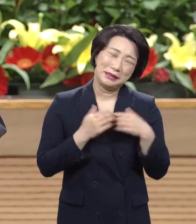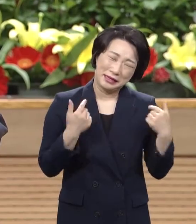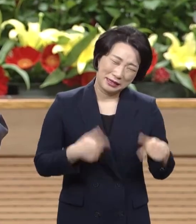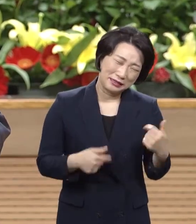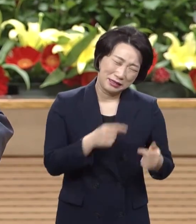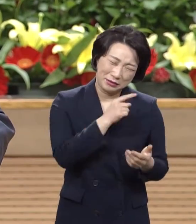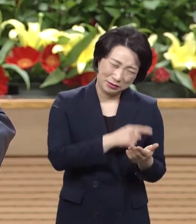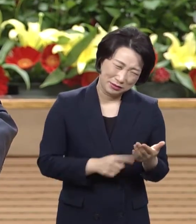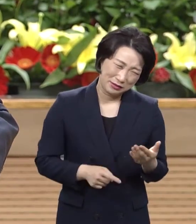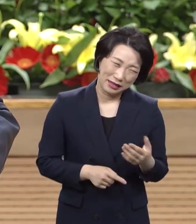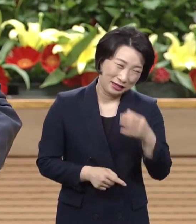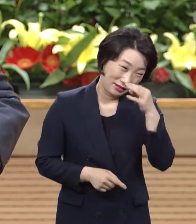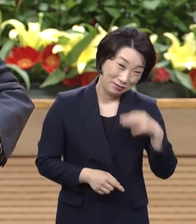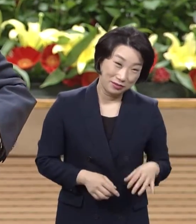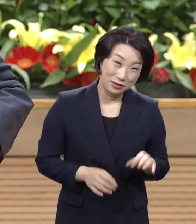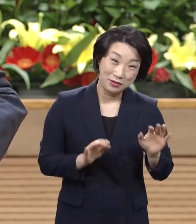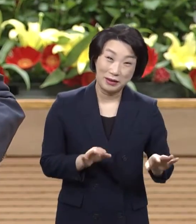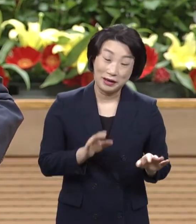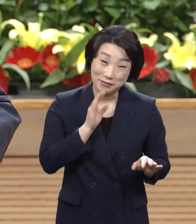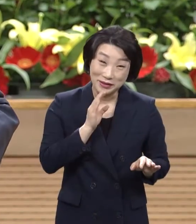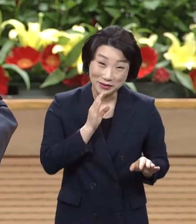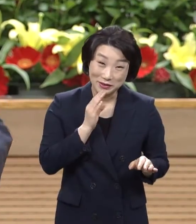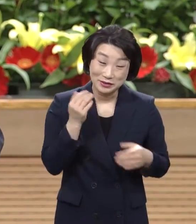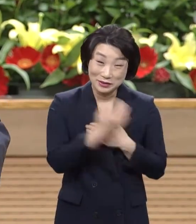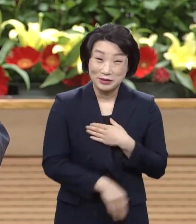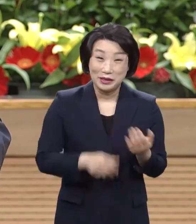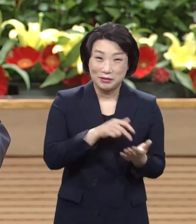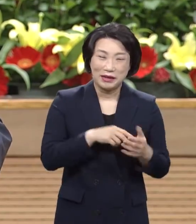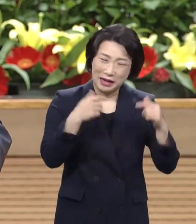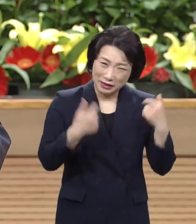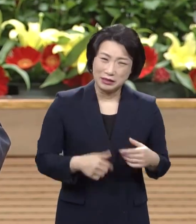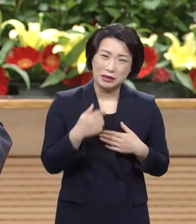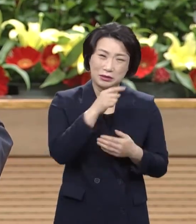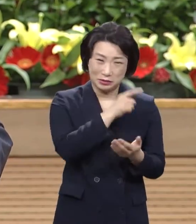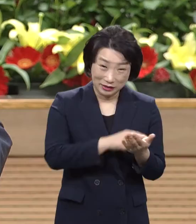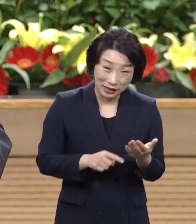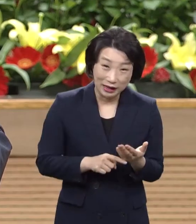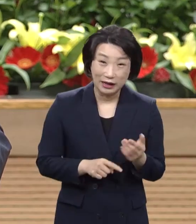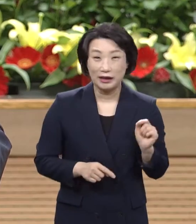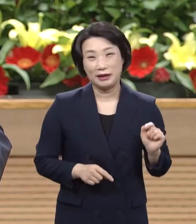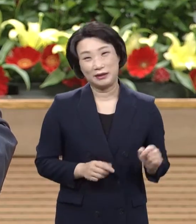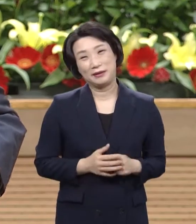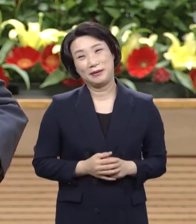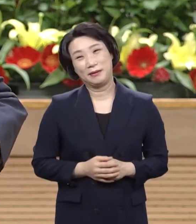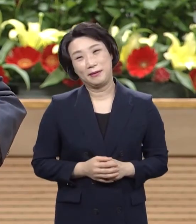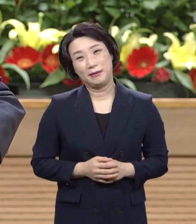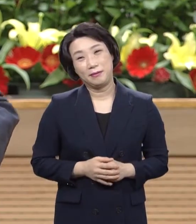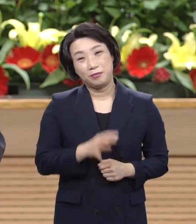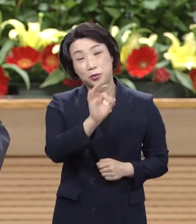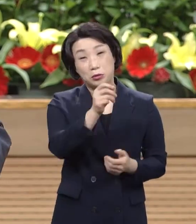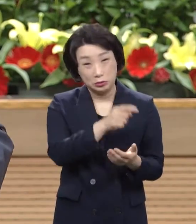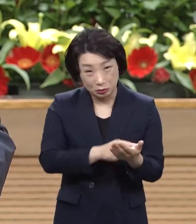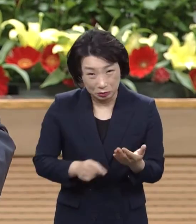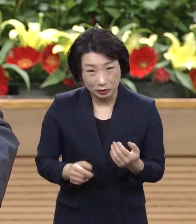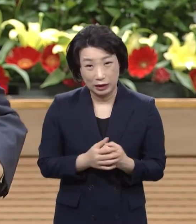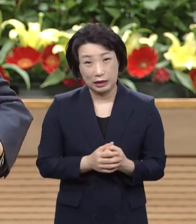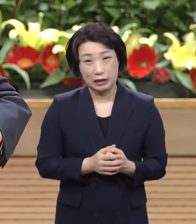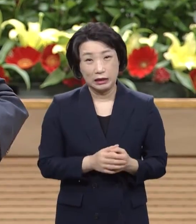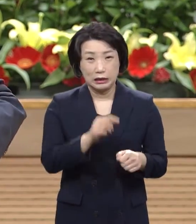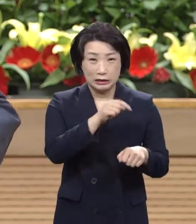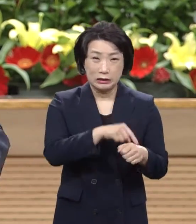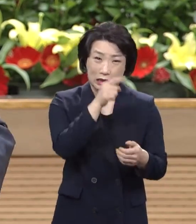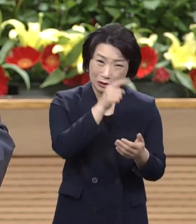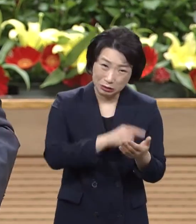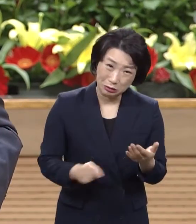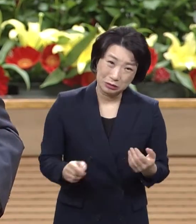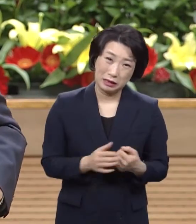손해예요. 육신은 밤낮 손해라니까. 경제적 손해,